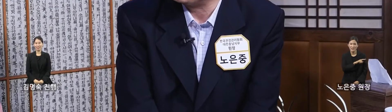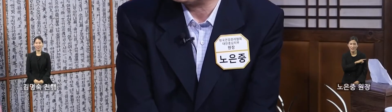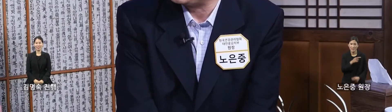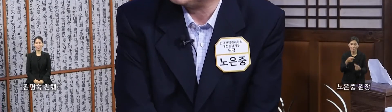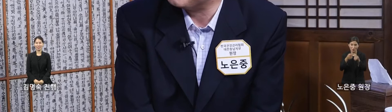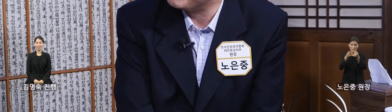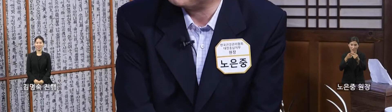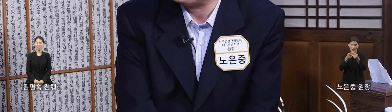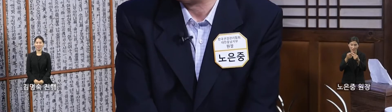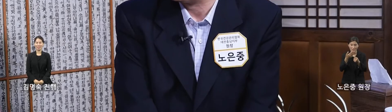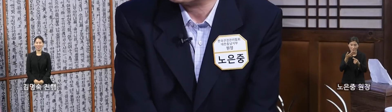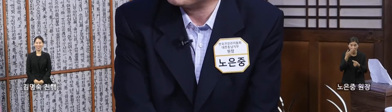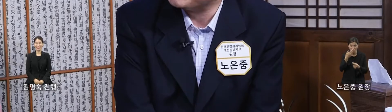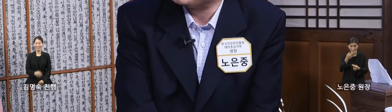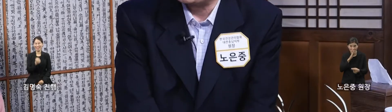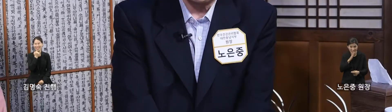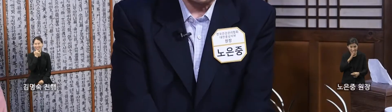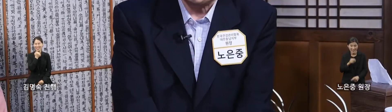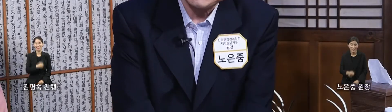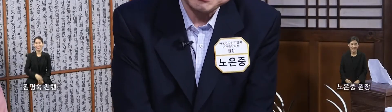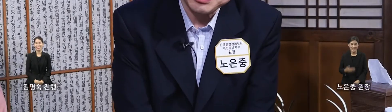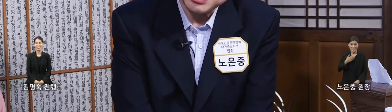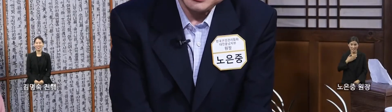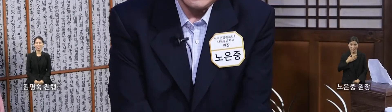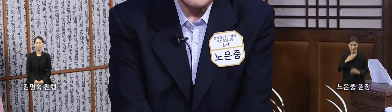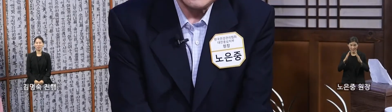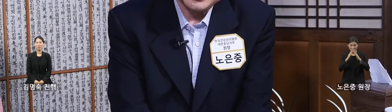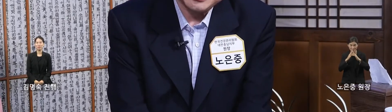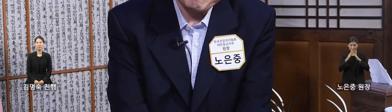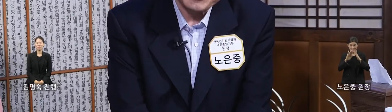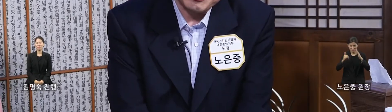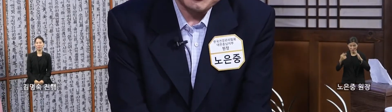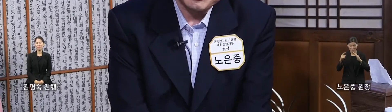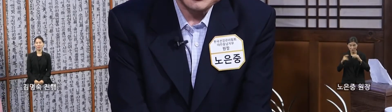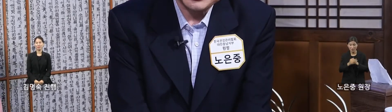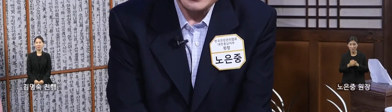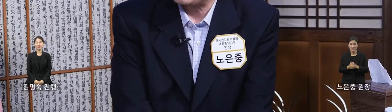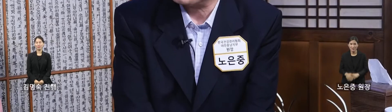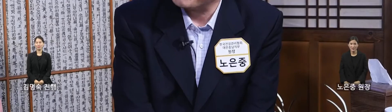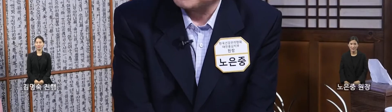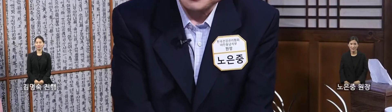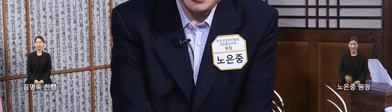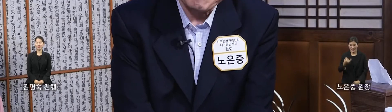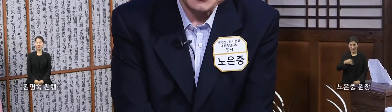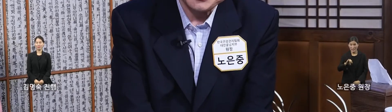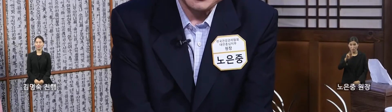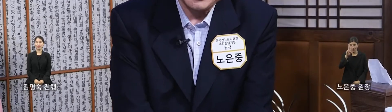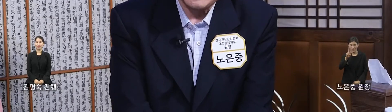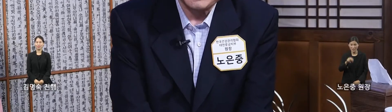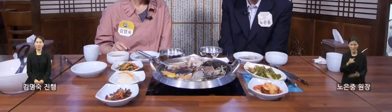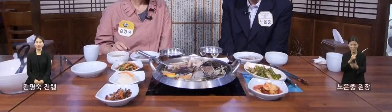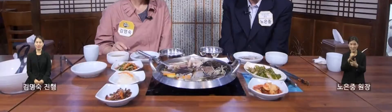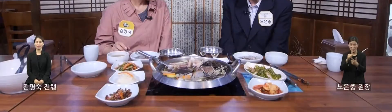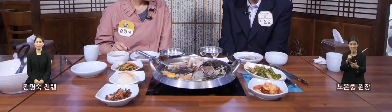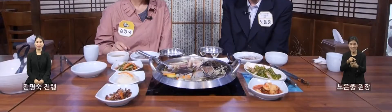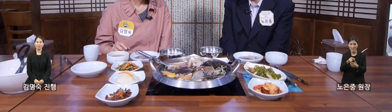드시는 것은 아니신 거고요. 저희 집안은, 네. 저희 집은 이제 저희 딸아이 둘이 있는데